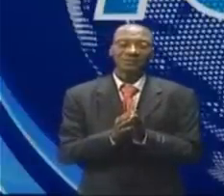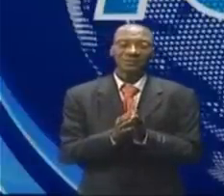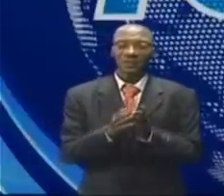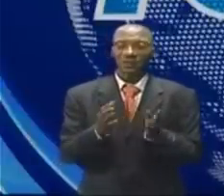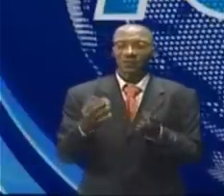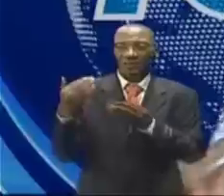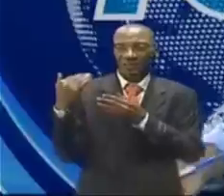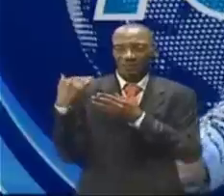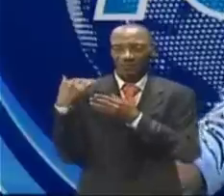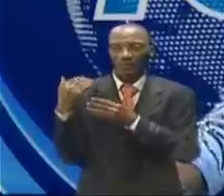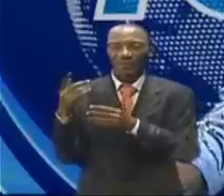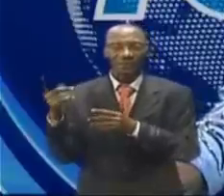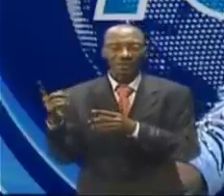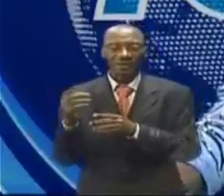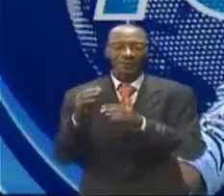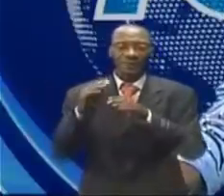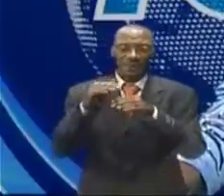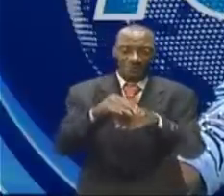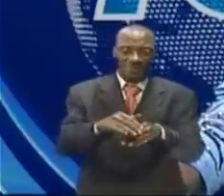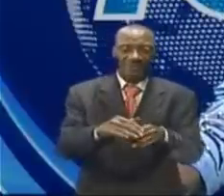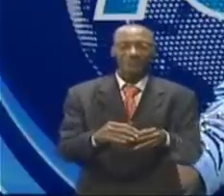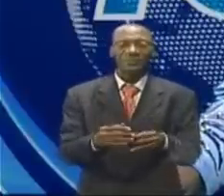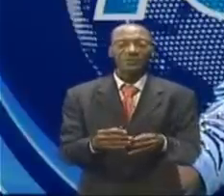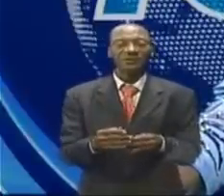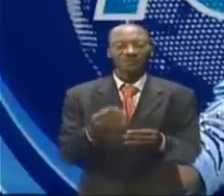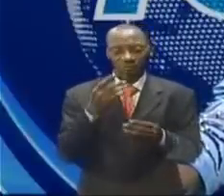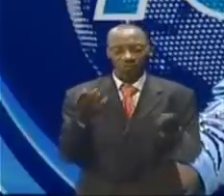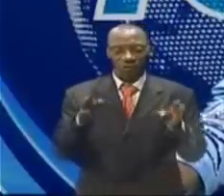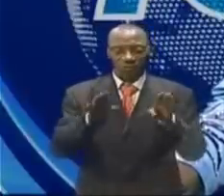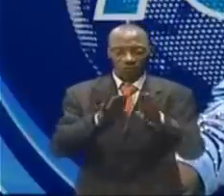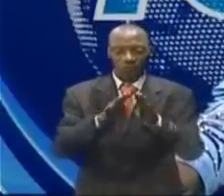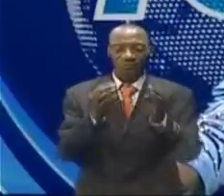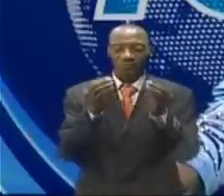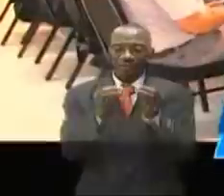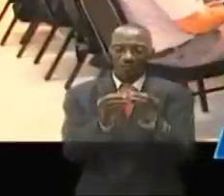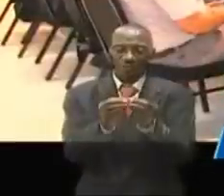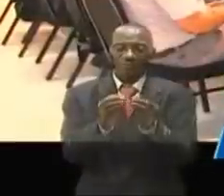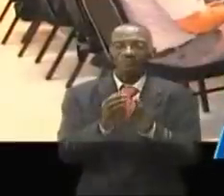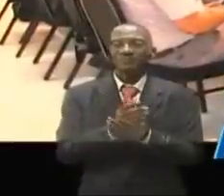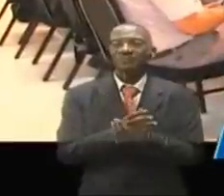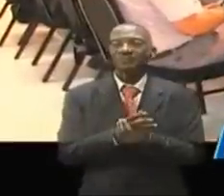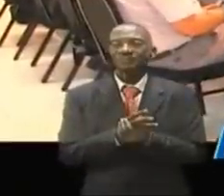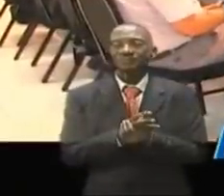recommandations ont été formulées, nous rapporte Serge Merlemata, Raphaël Nsadi.